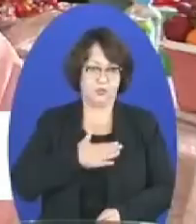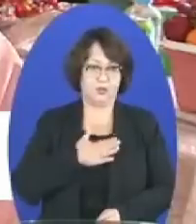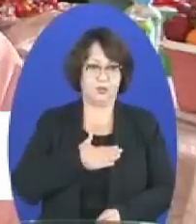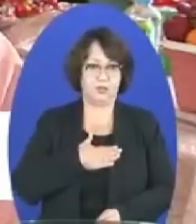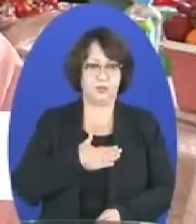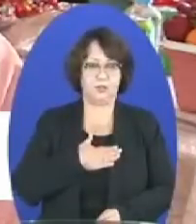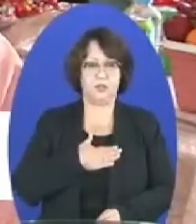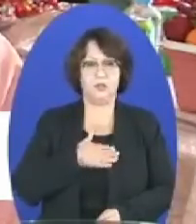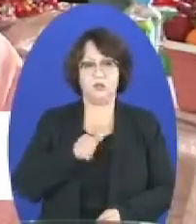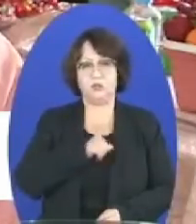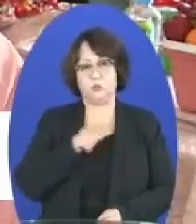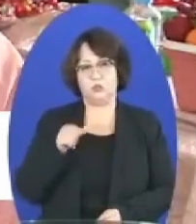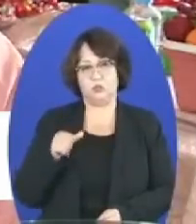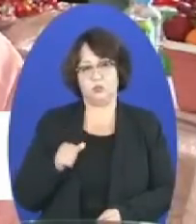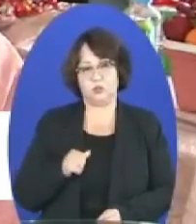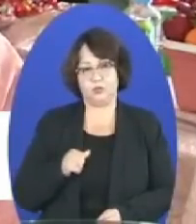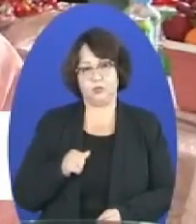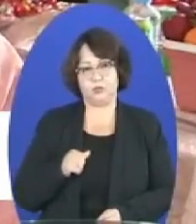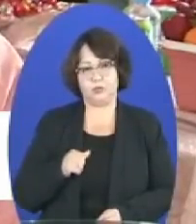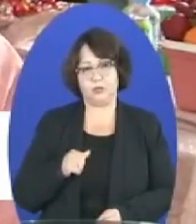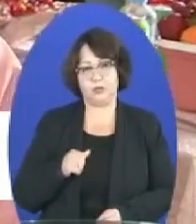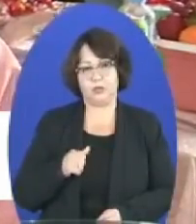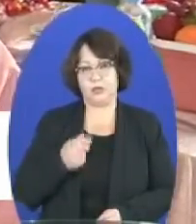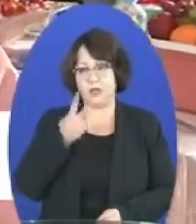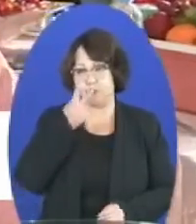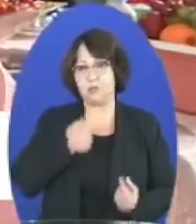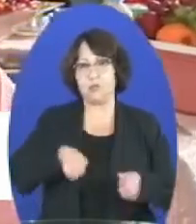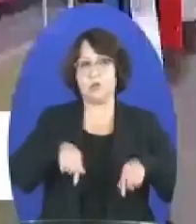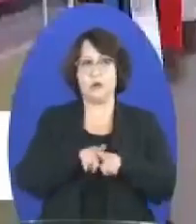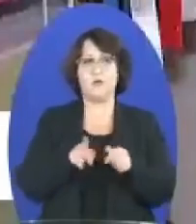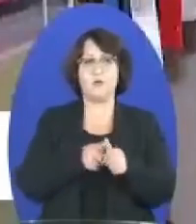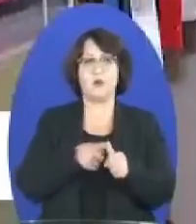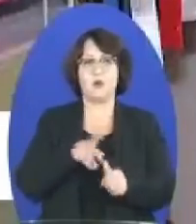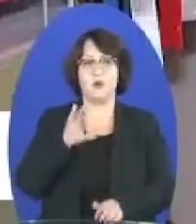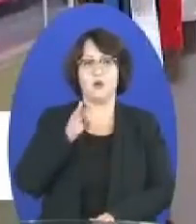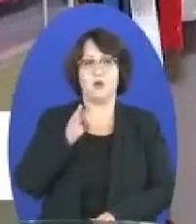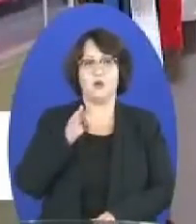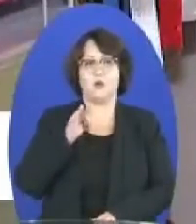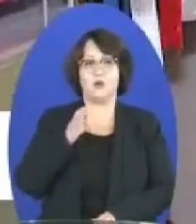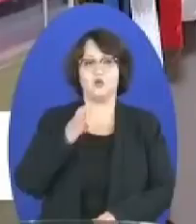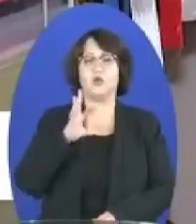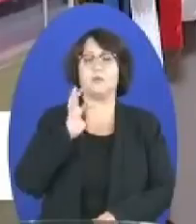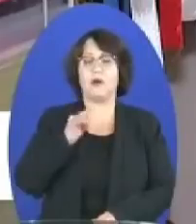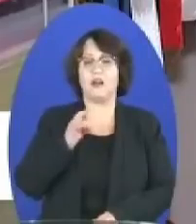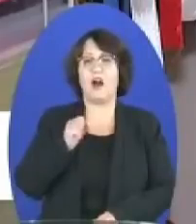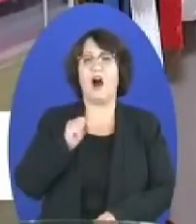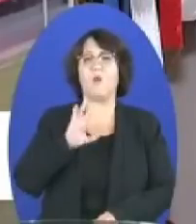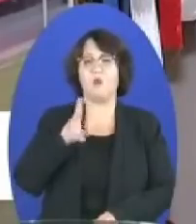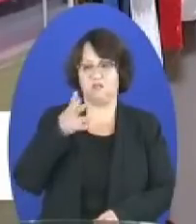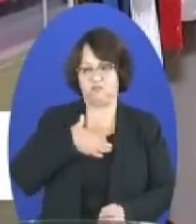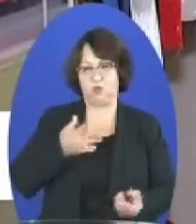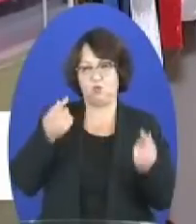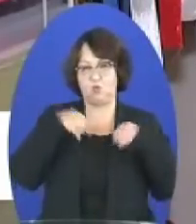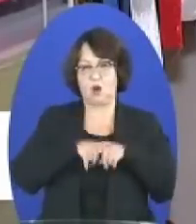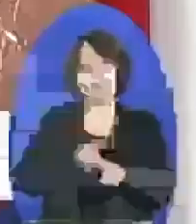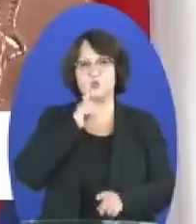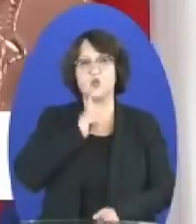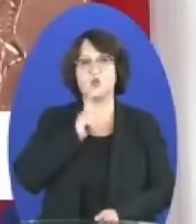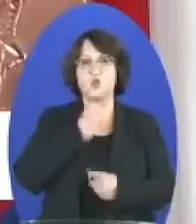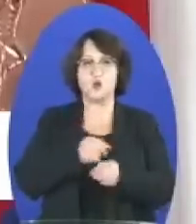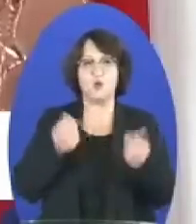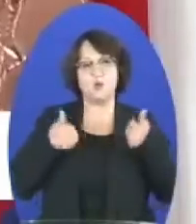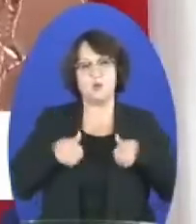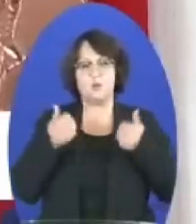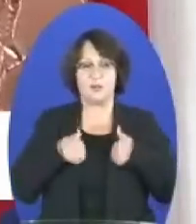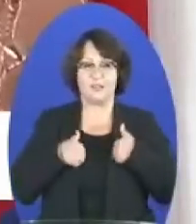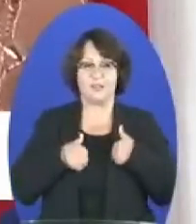яг толддөг бүх юмыг яг дуурайдаг хүн бол өсгөөр авраг. Чөлөөт бүхийн багш тасгажуулагч мэрэгжилтэй мөнгө хэрдэн